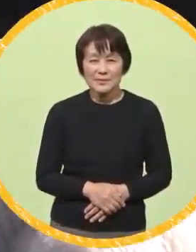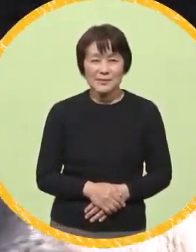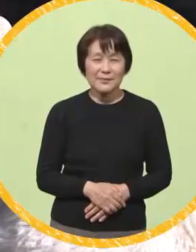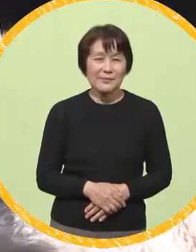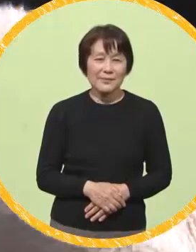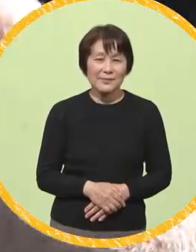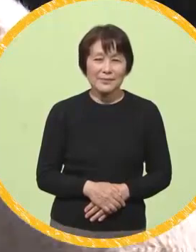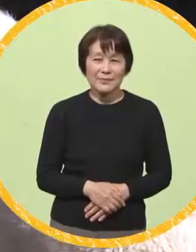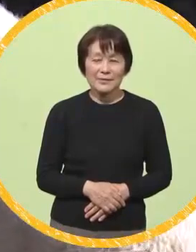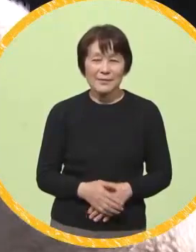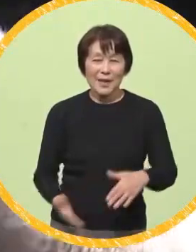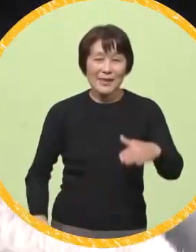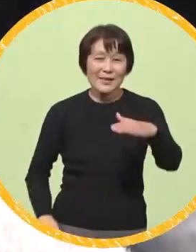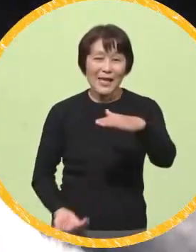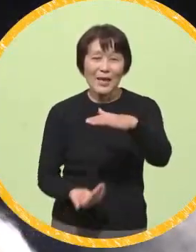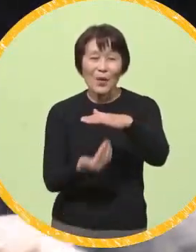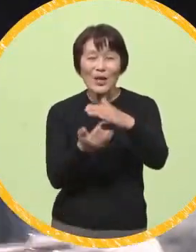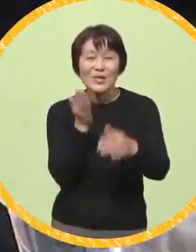最高でしょ。